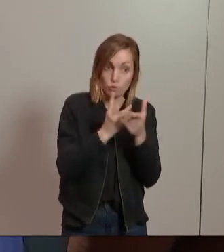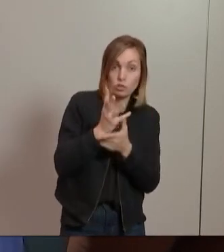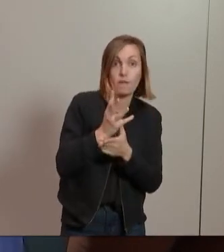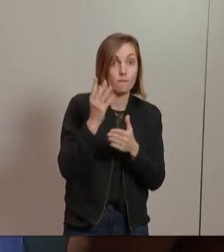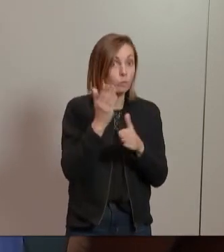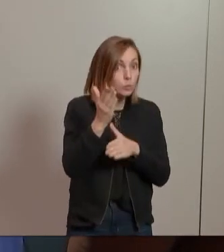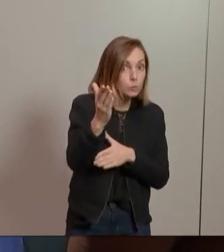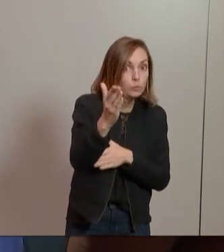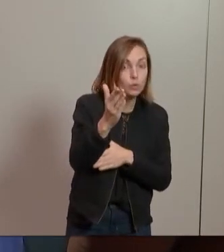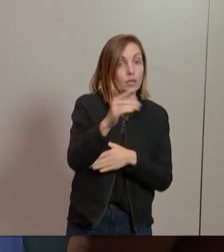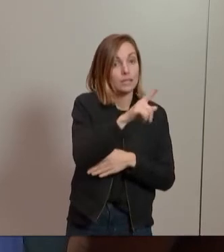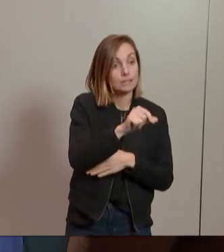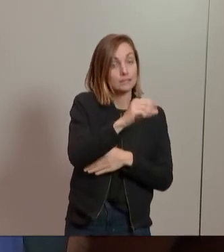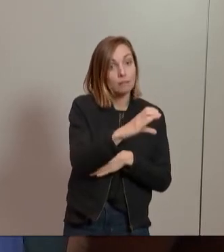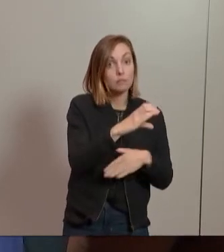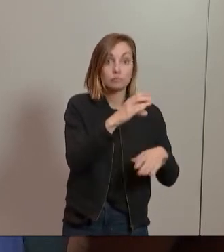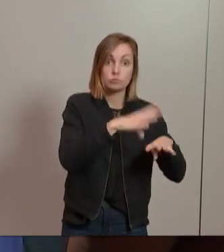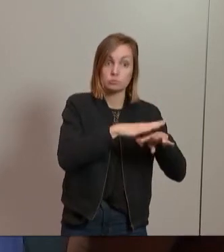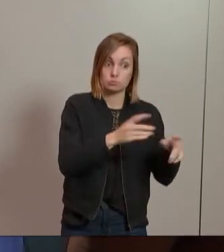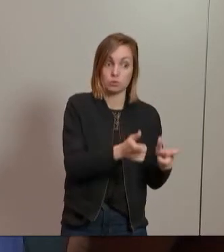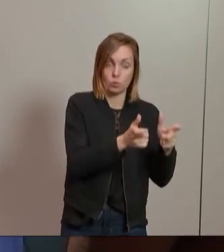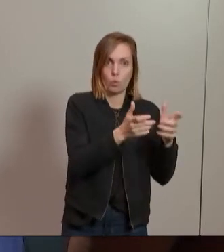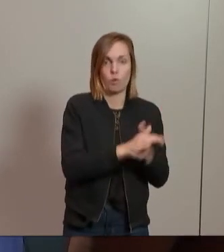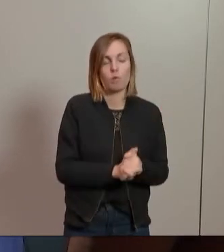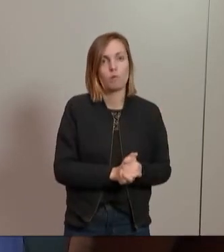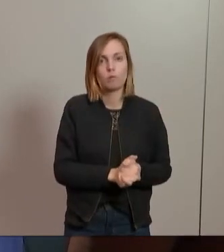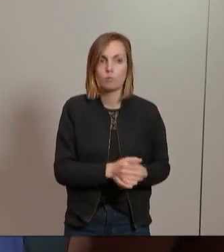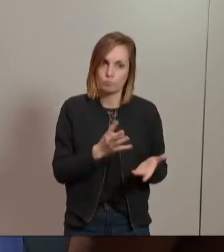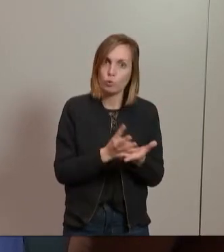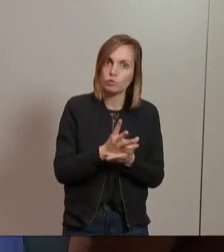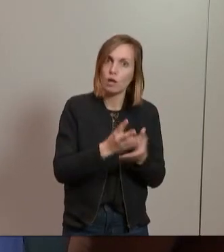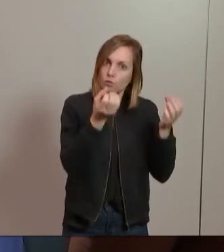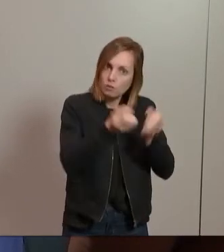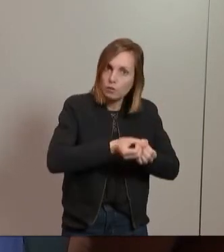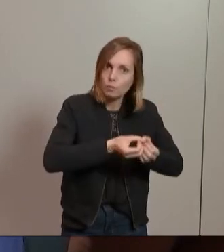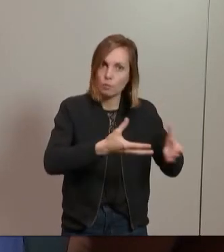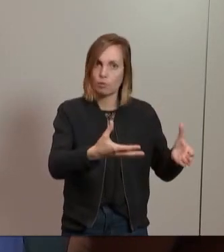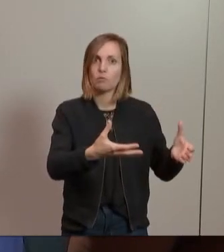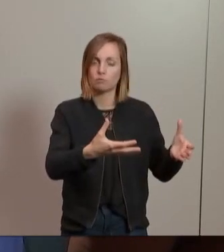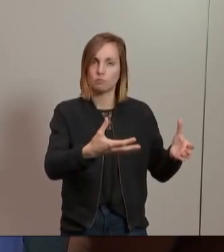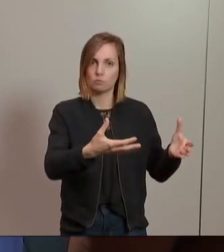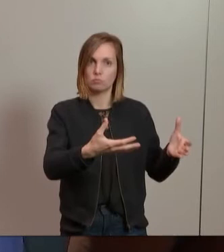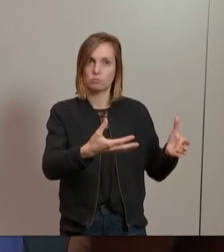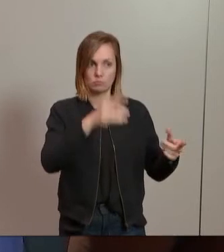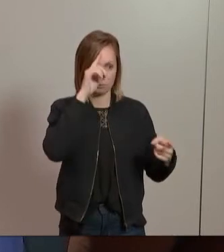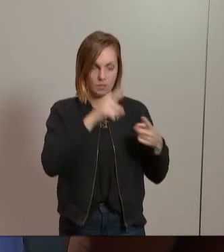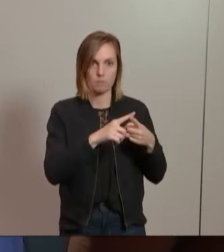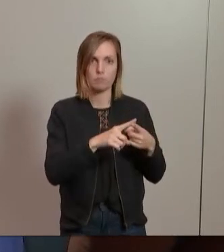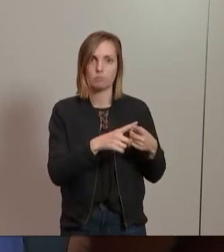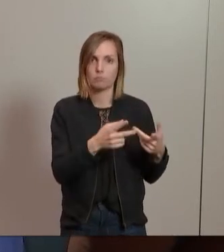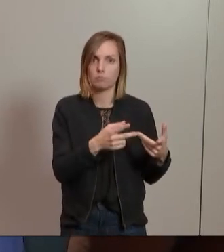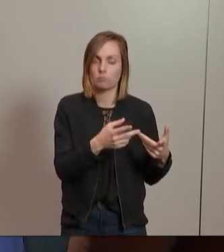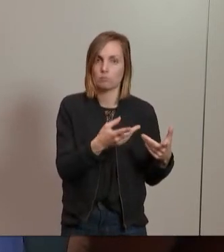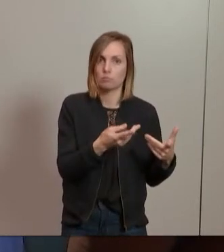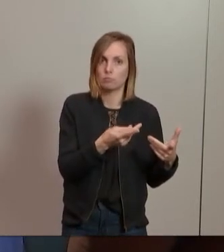liés à l'aménagement de la ZAC Château, etc. Donc là, on est vraiment sur un projet de développement par rapport à la pratique médicale et non pas